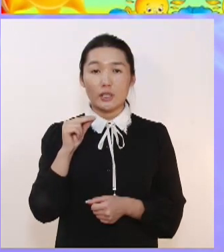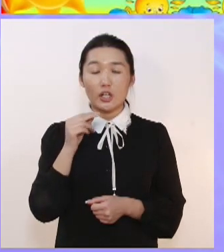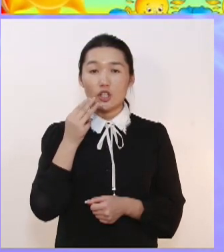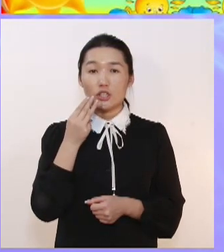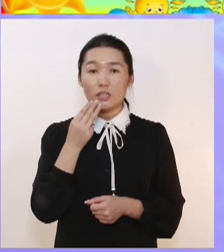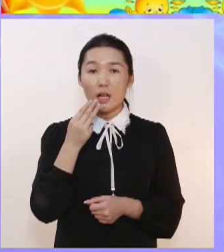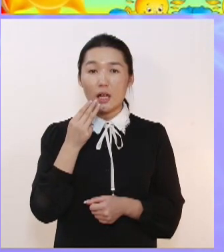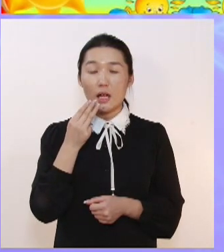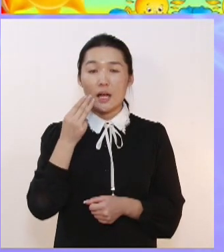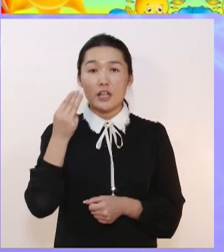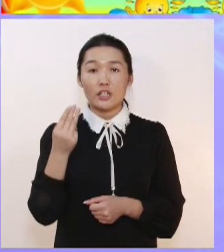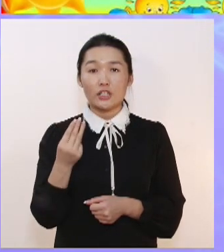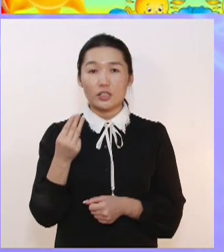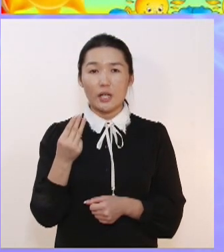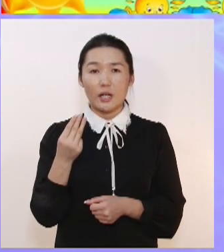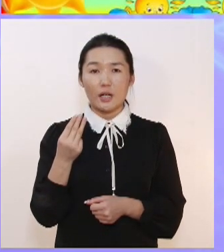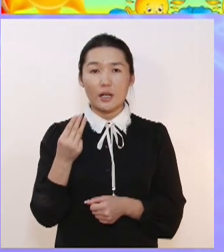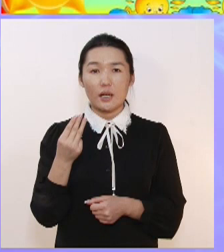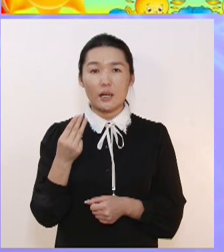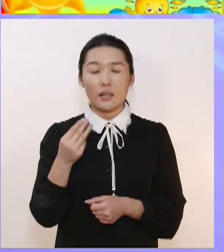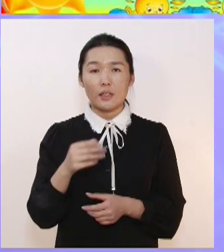Ш, Щ.